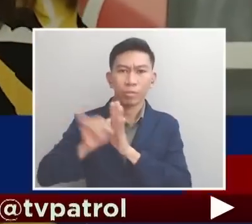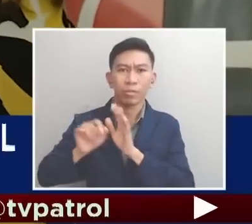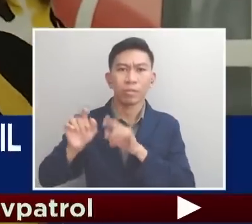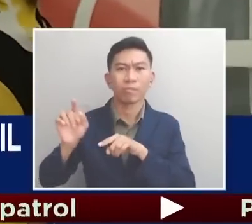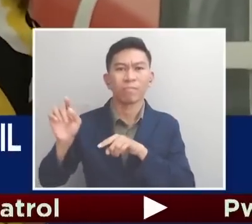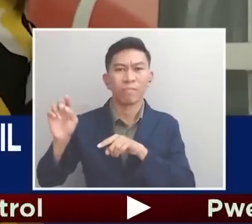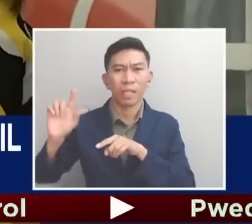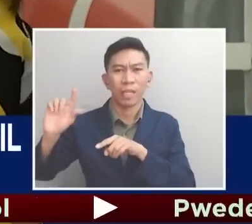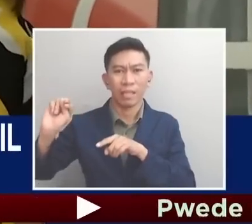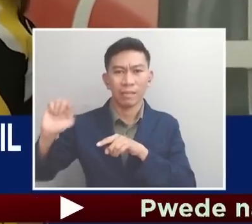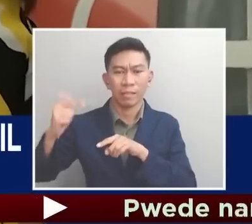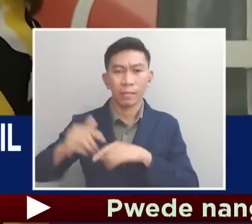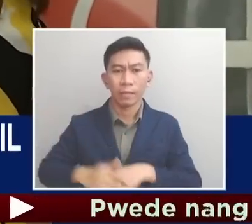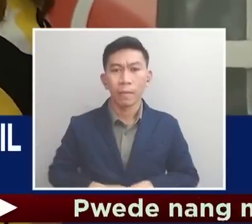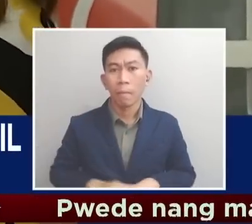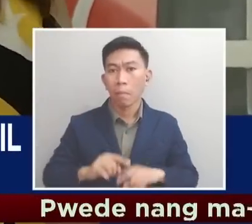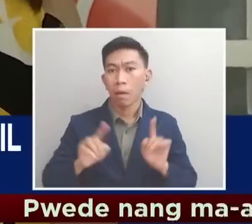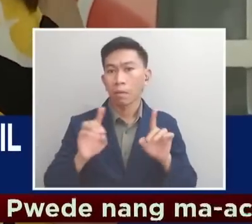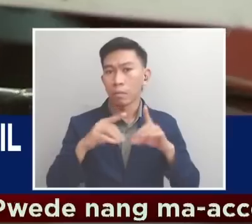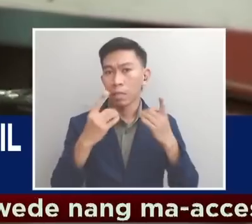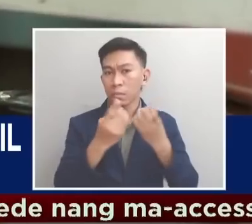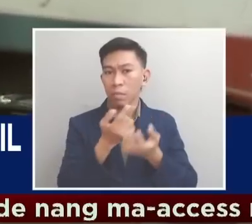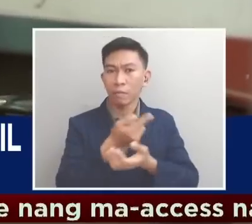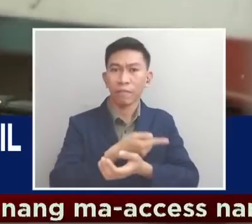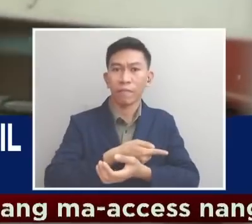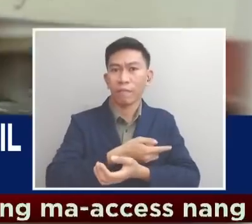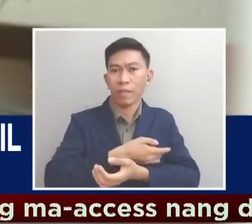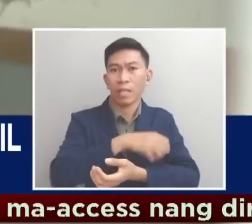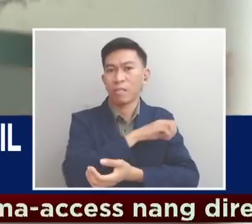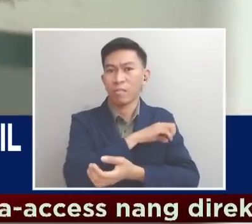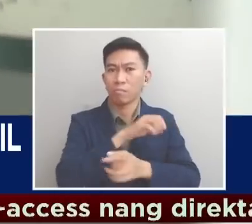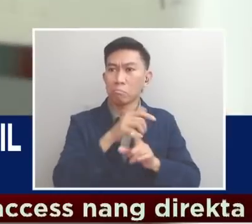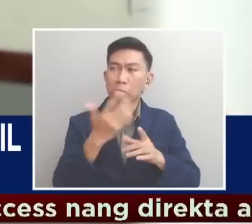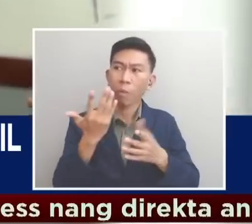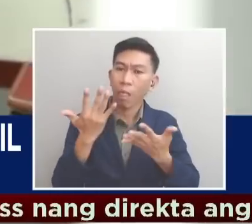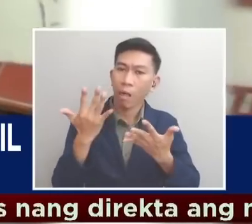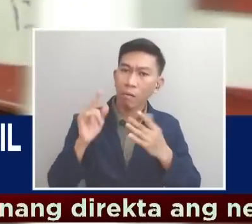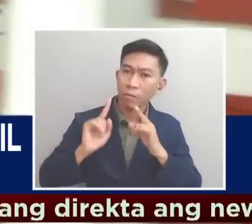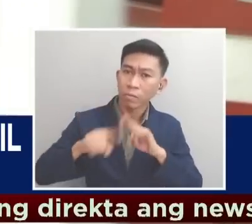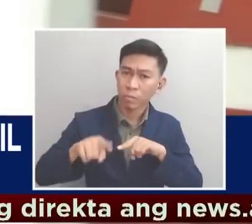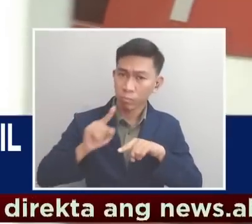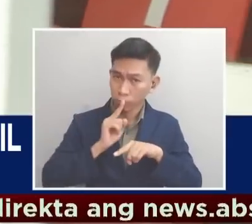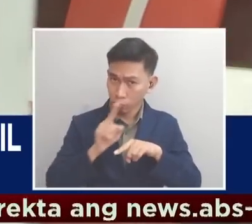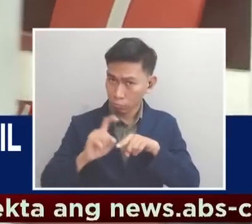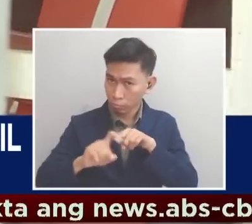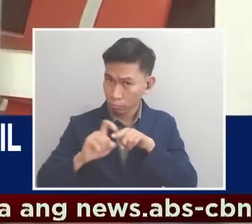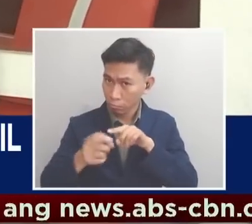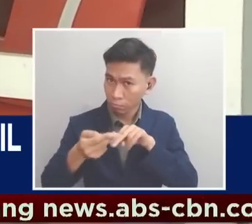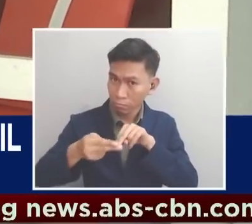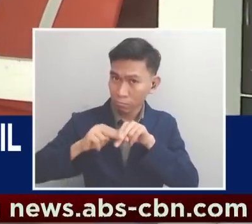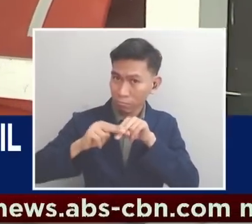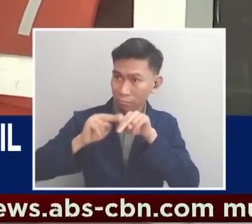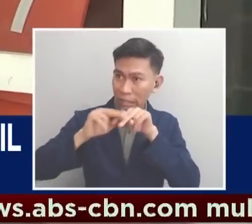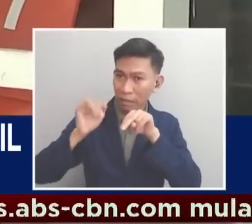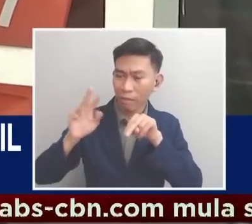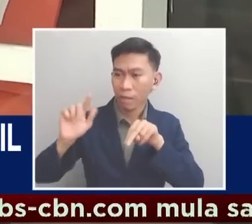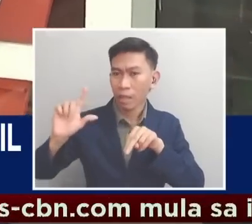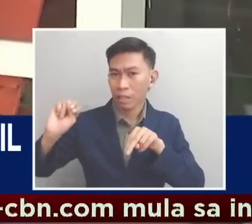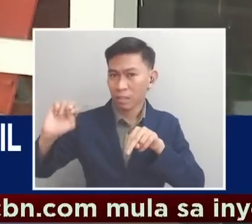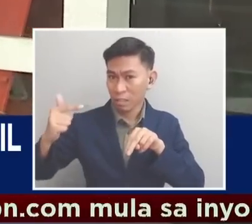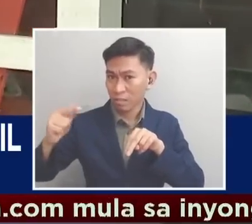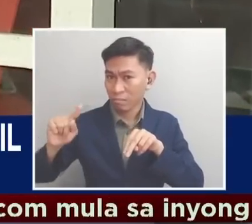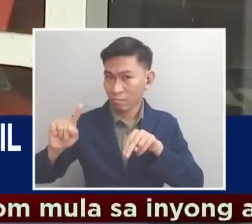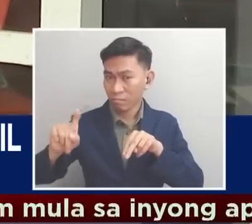kung tataas nga ba ang singil sa kuryente dahil sa presyuhan ng imported LNG. Talaga naman pong volatile